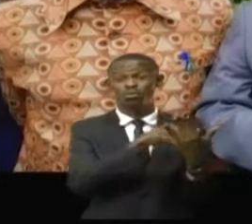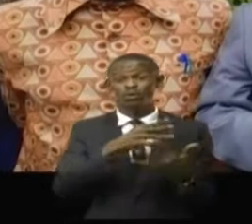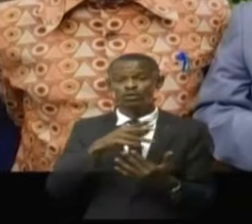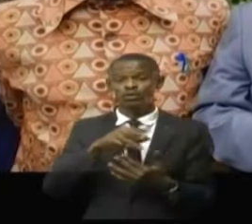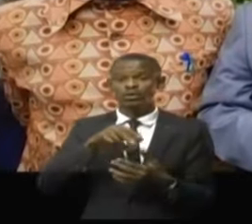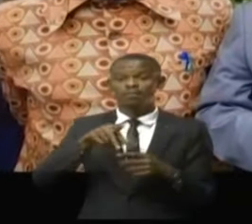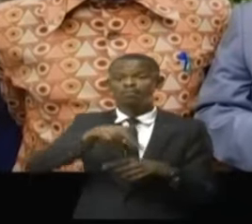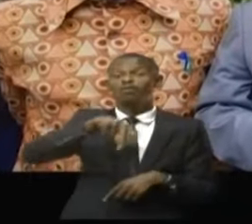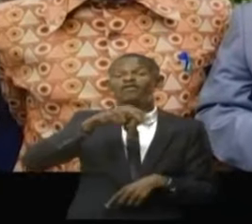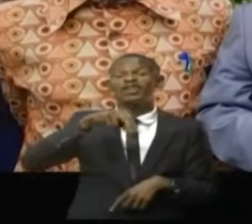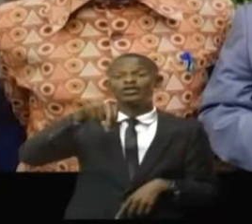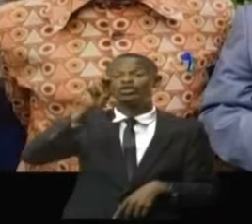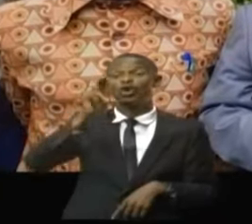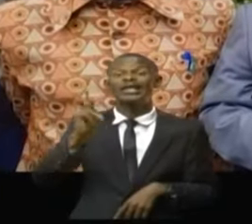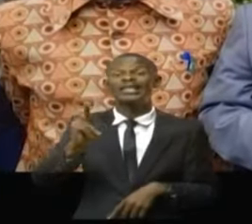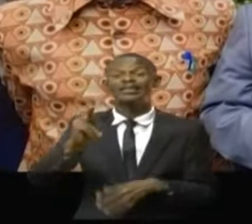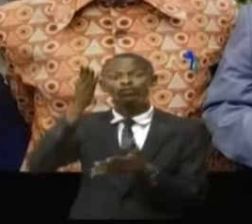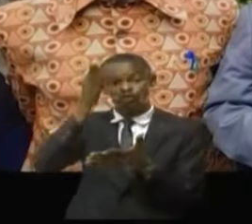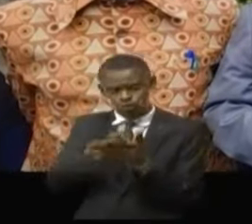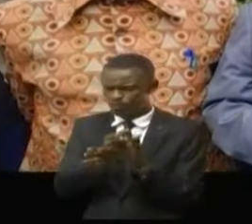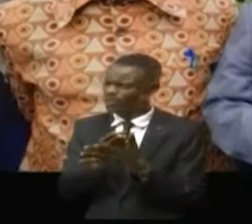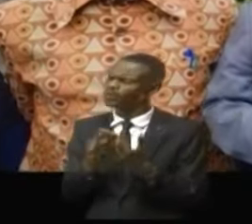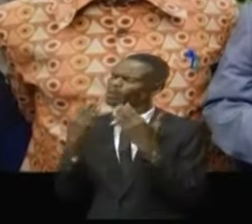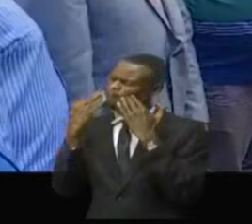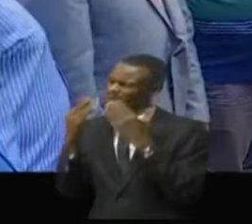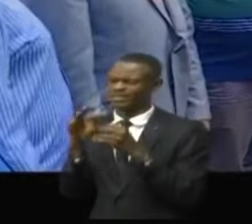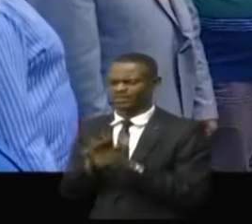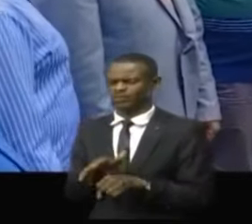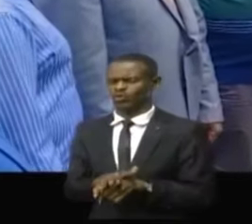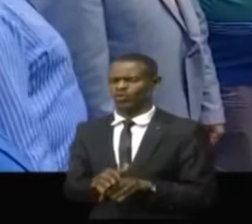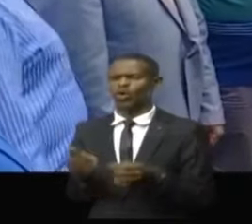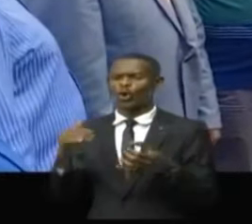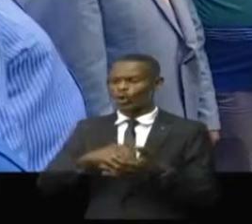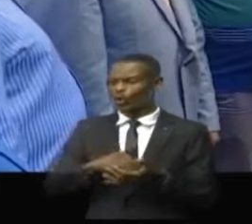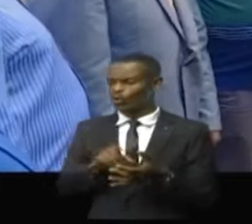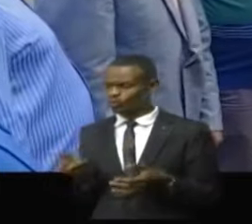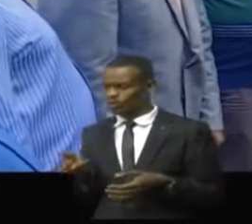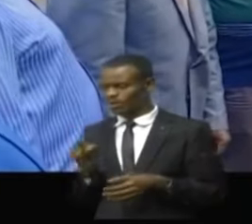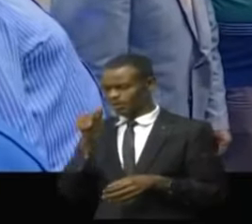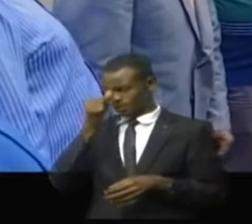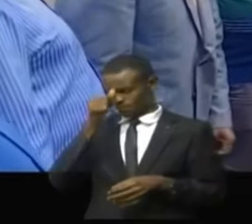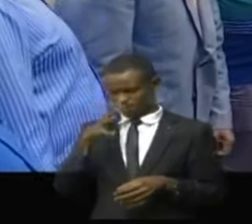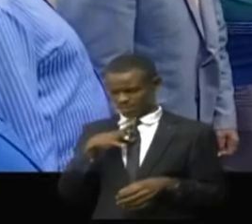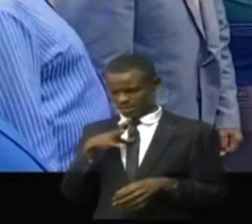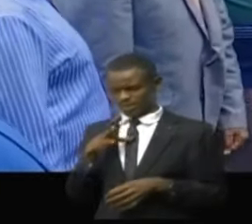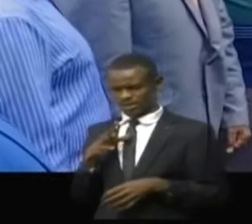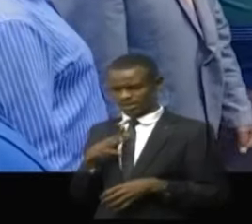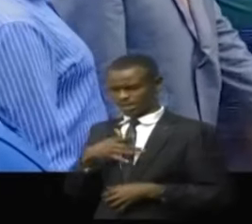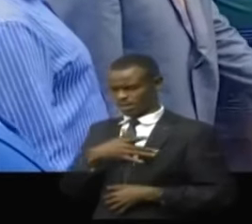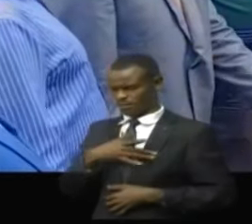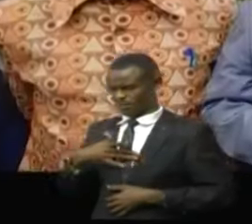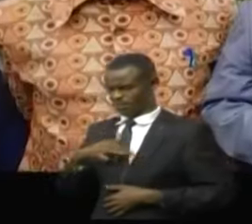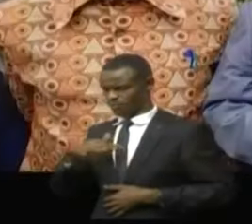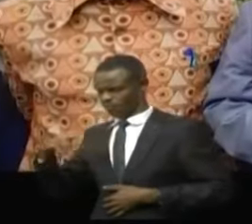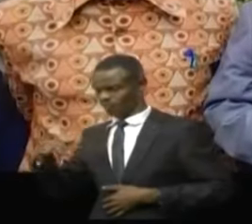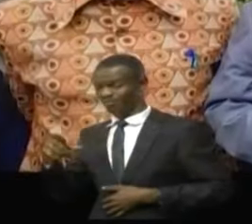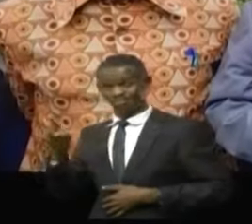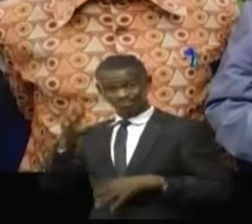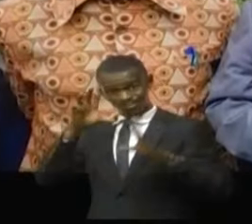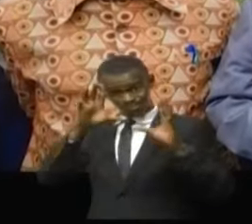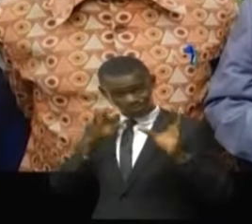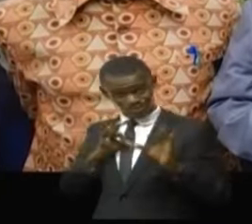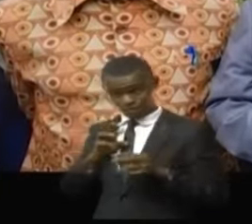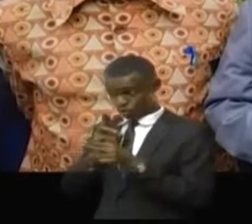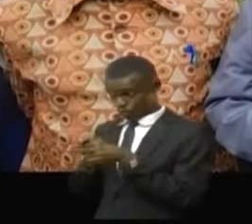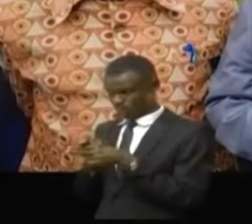du PDDRCS du Nord Kivu, M. Mounir Emaeche Clovis, à toute son équipe qui se bat